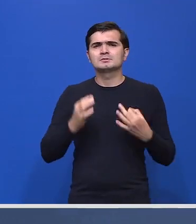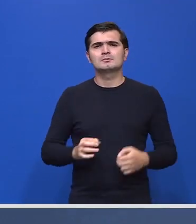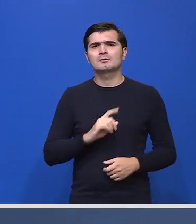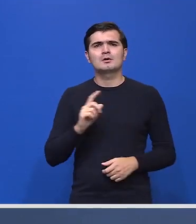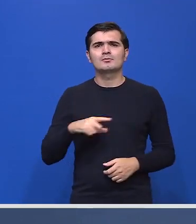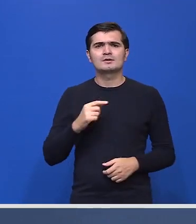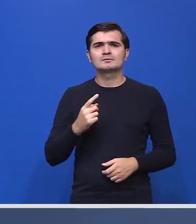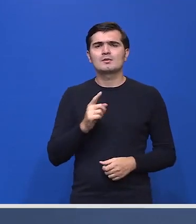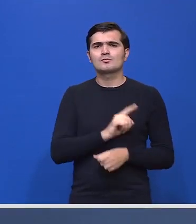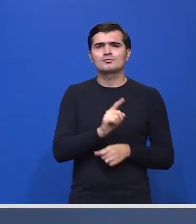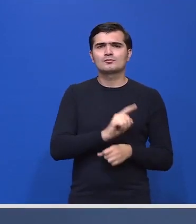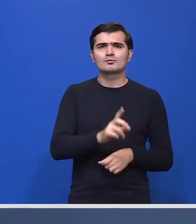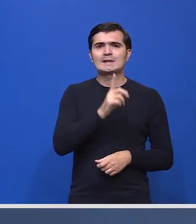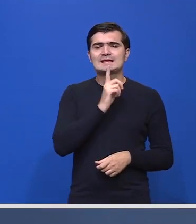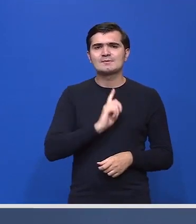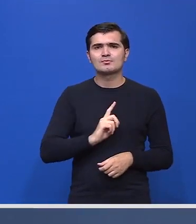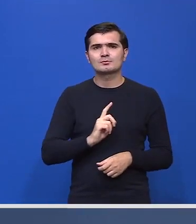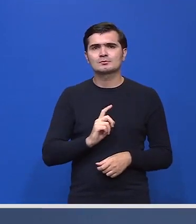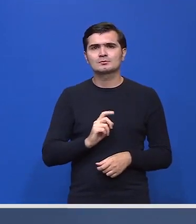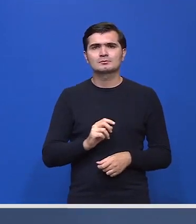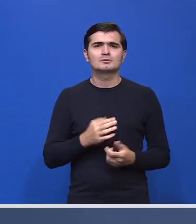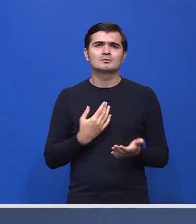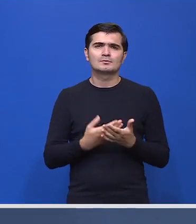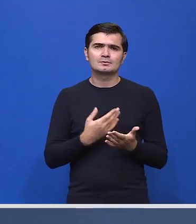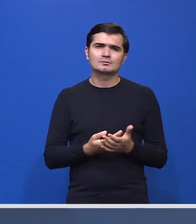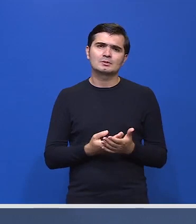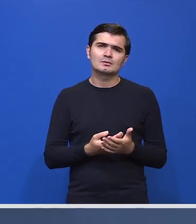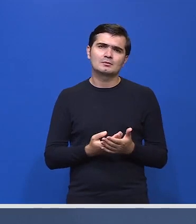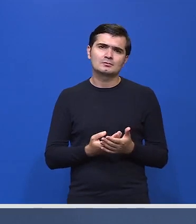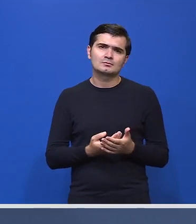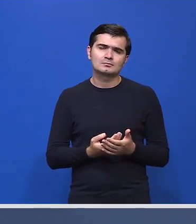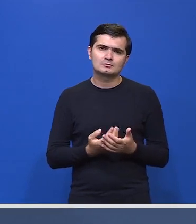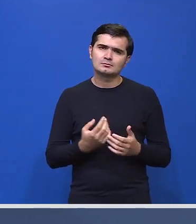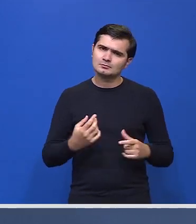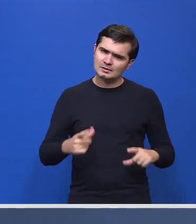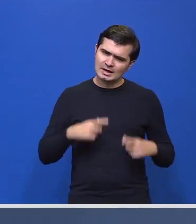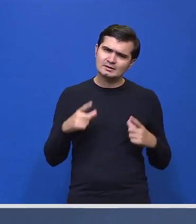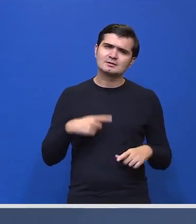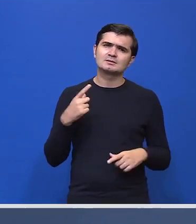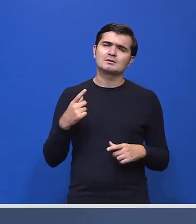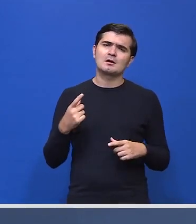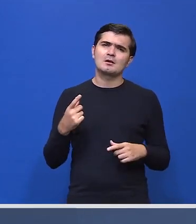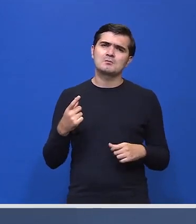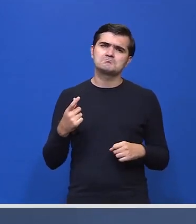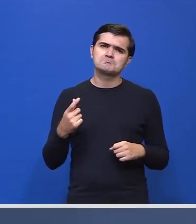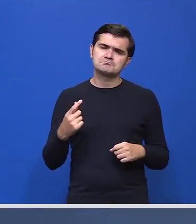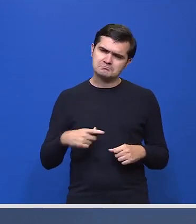lucru simplu, având în vedere că există, să